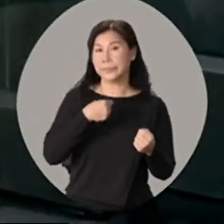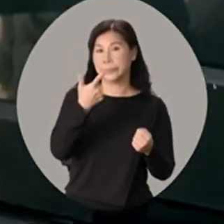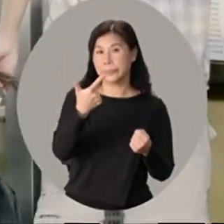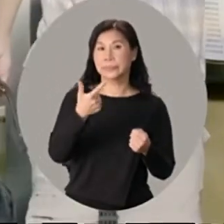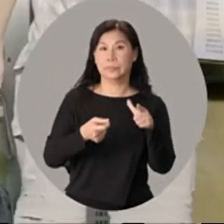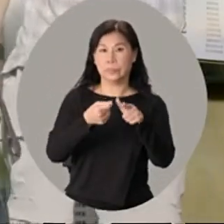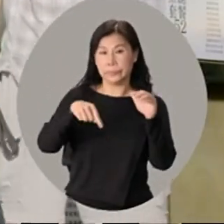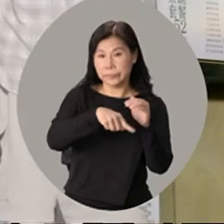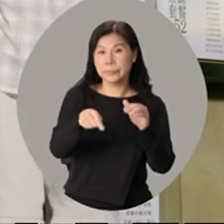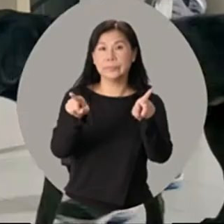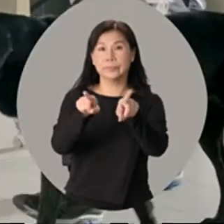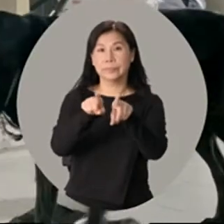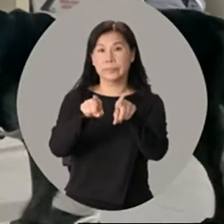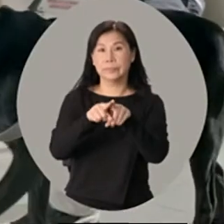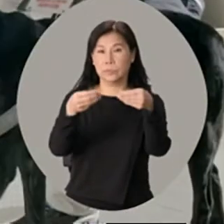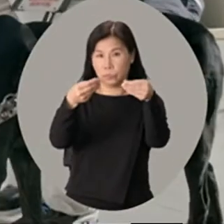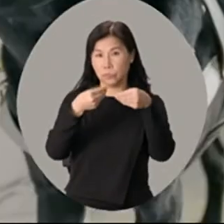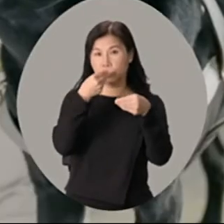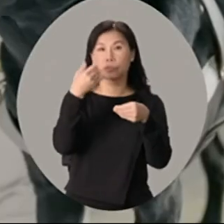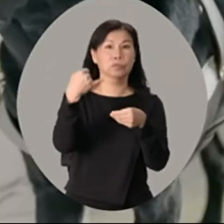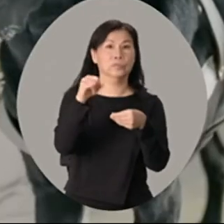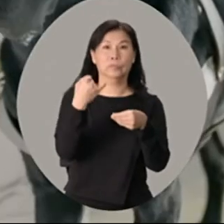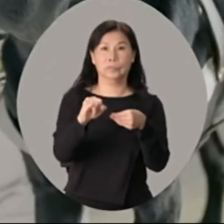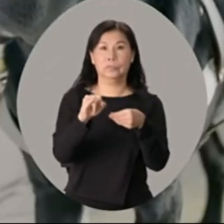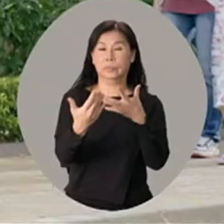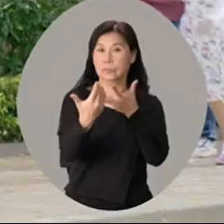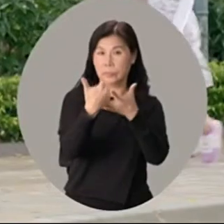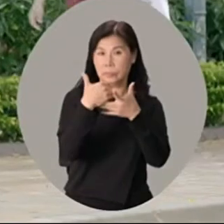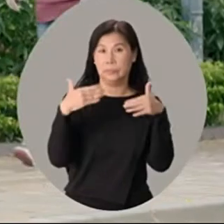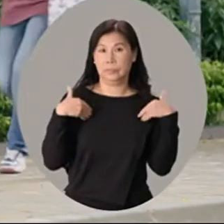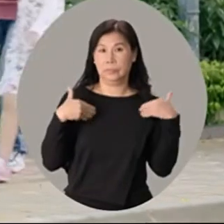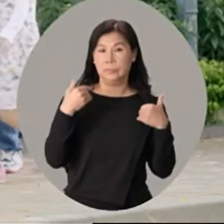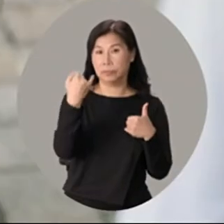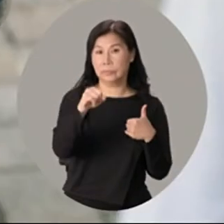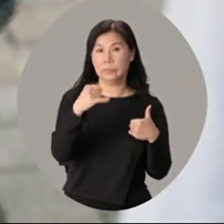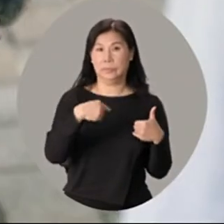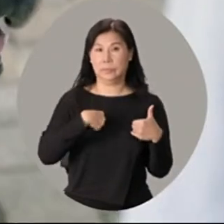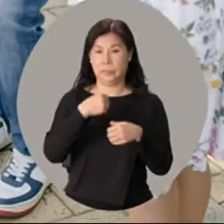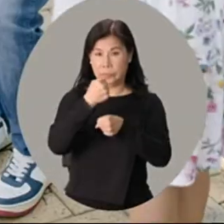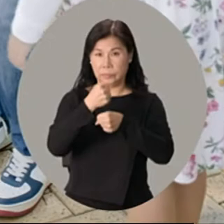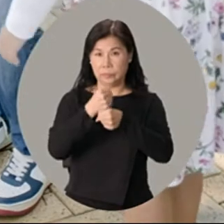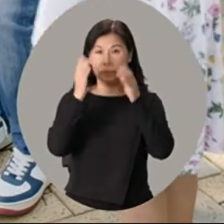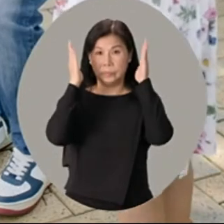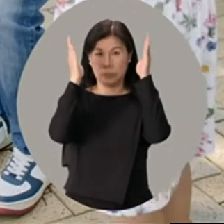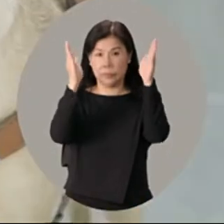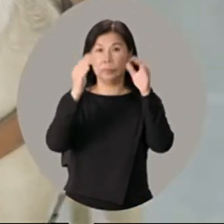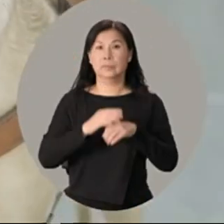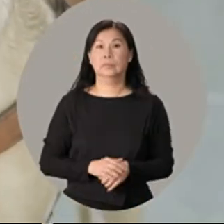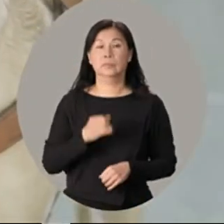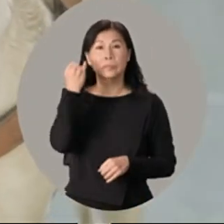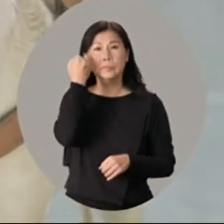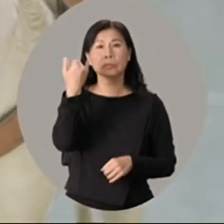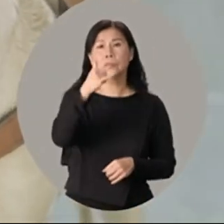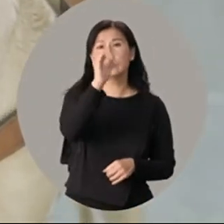噶。去公众场所都系啫，不过请我食嘢就唔好啦。 唔好引我玩啊！我要专心工作嘅。